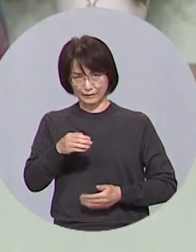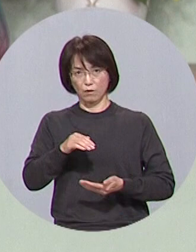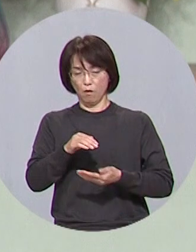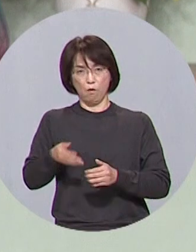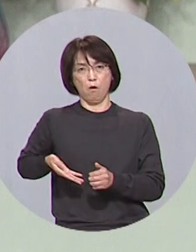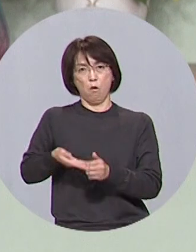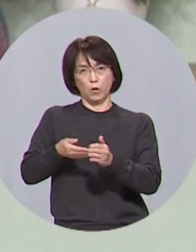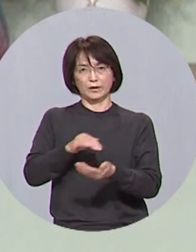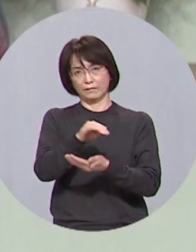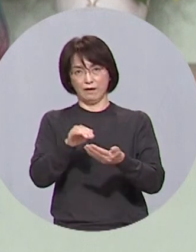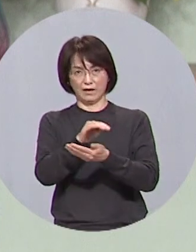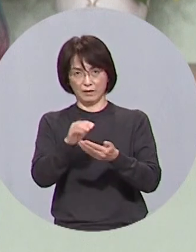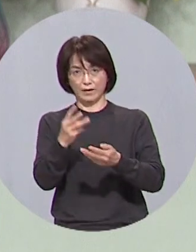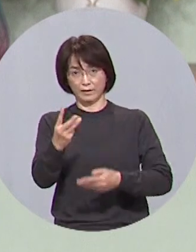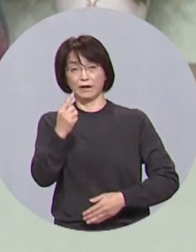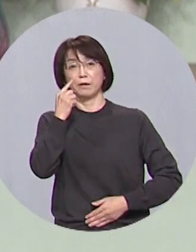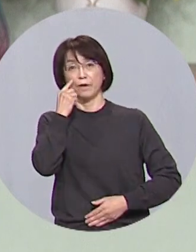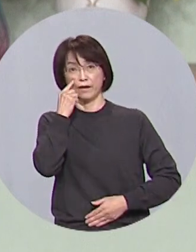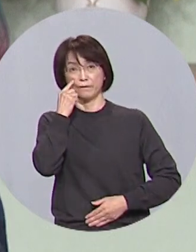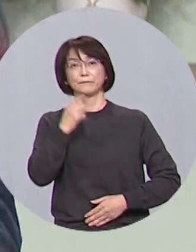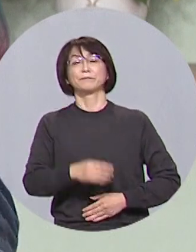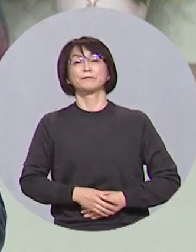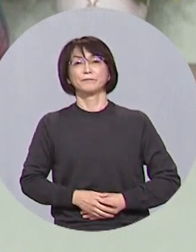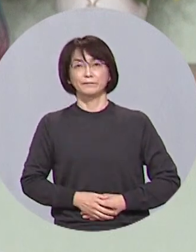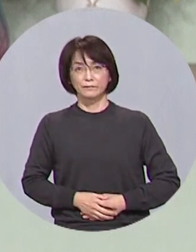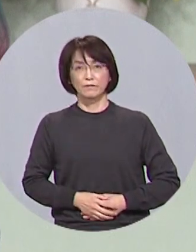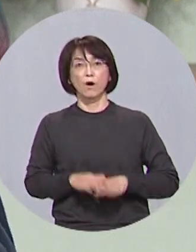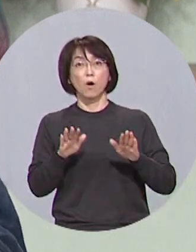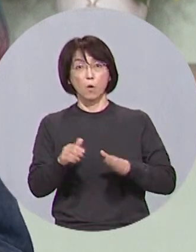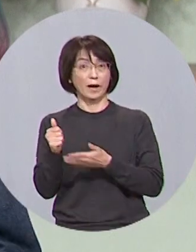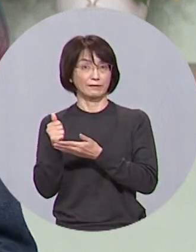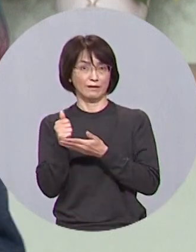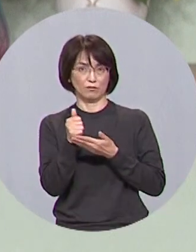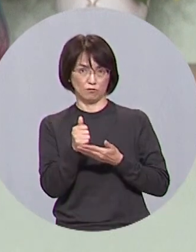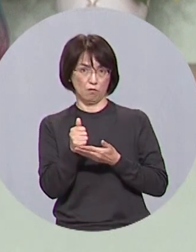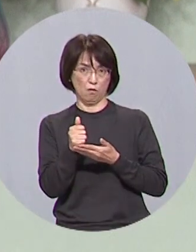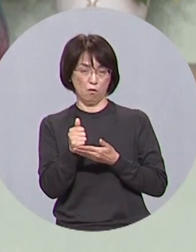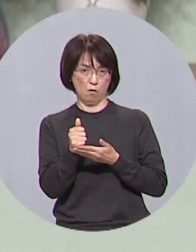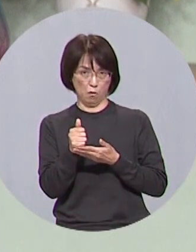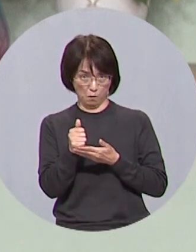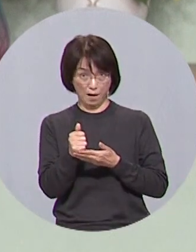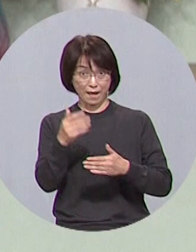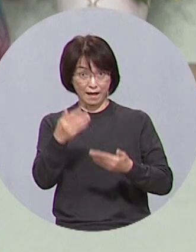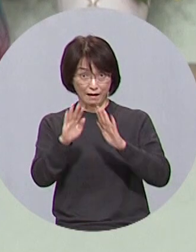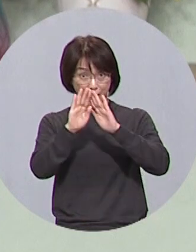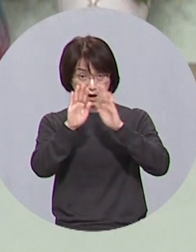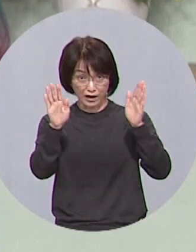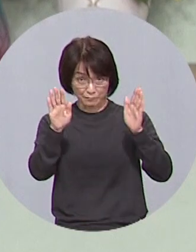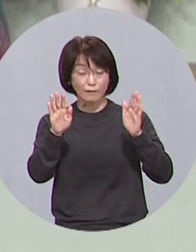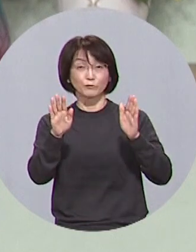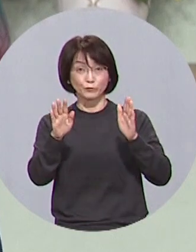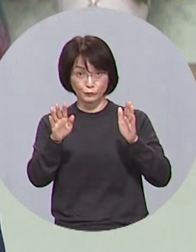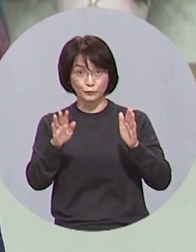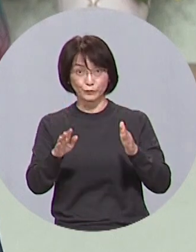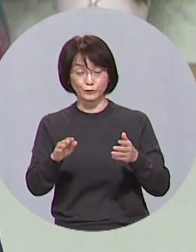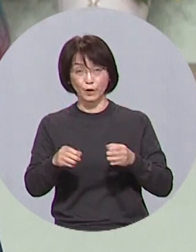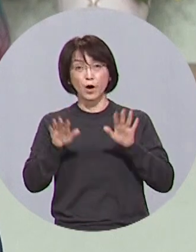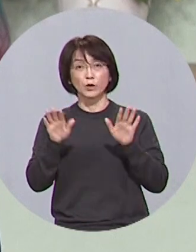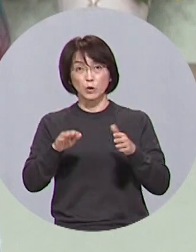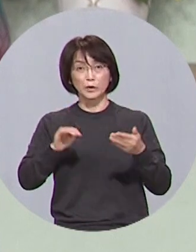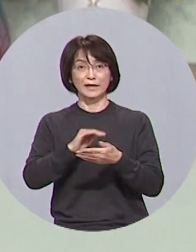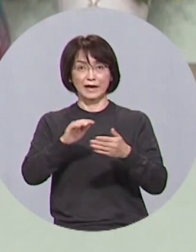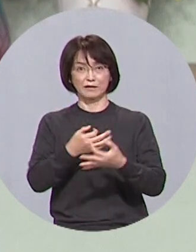玉推し玉第3弾でございます、うん、ということで今回のゲストはですね、公開直前映画翔んで埼玉の第2